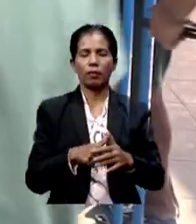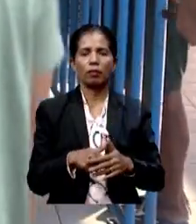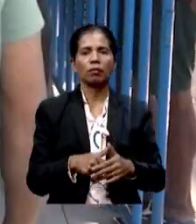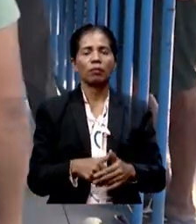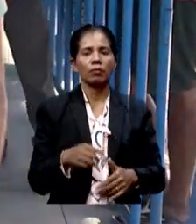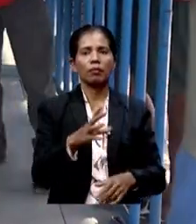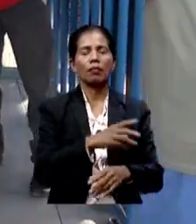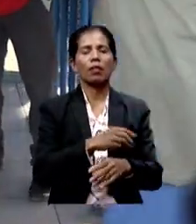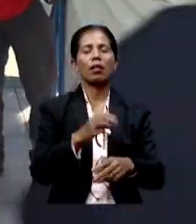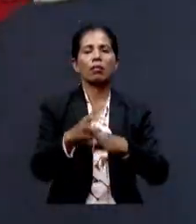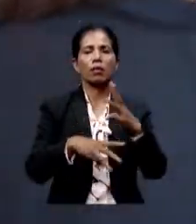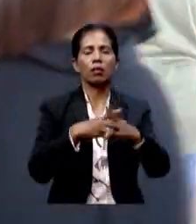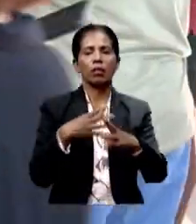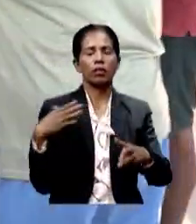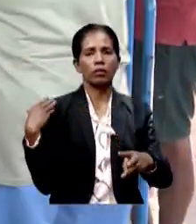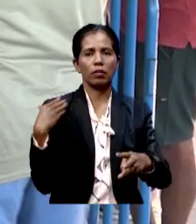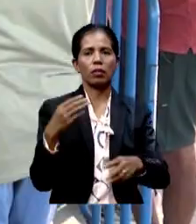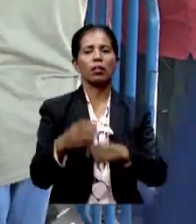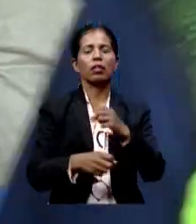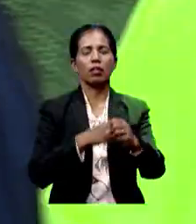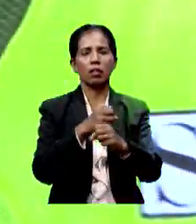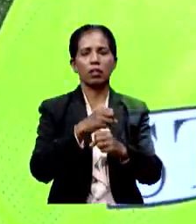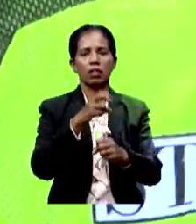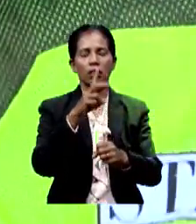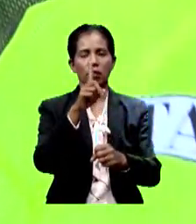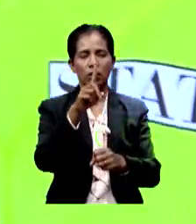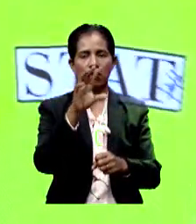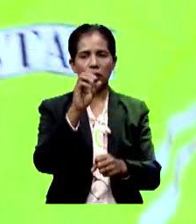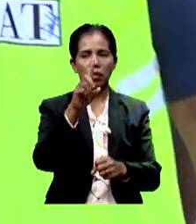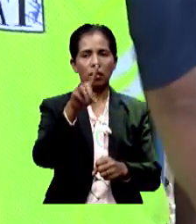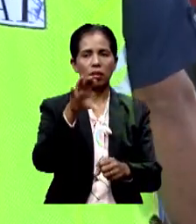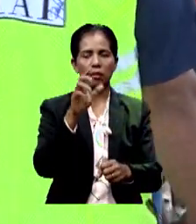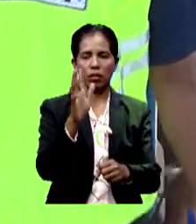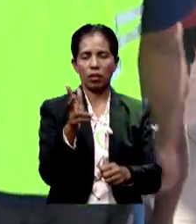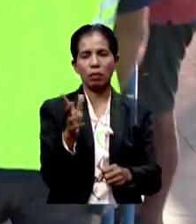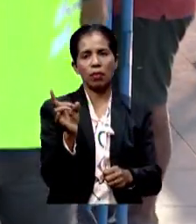Jornada Mundial Juventude Hahu Ona desde Tinen Ring Ida Atusia Walunulu Resen